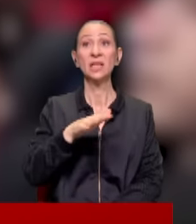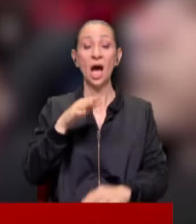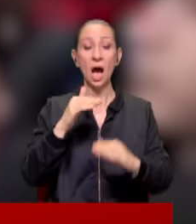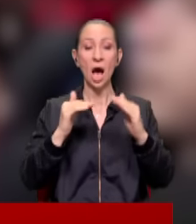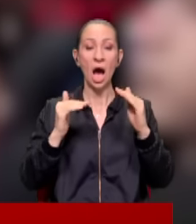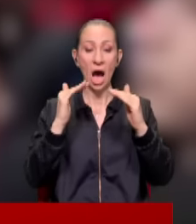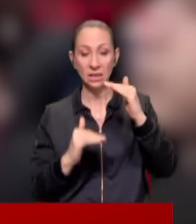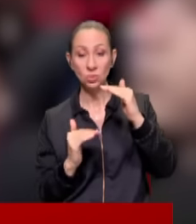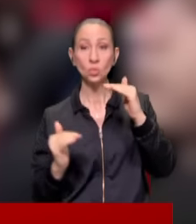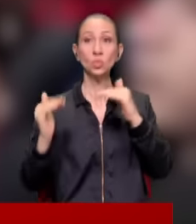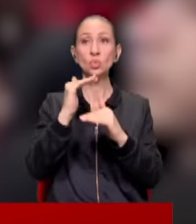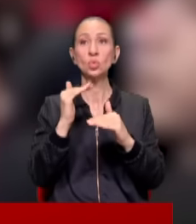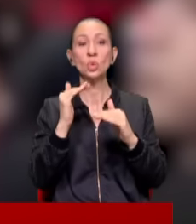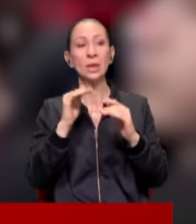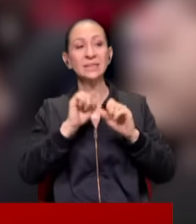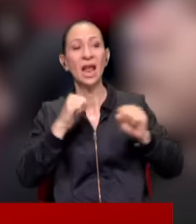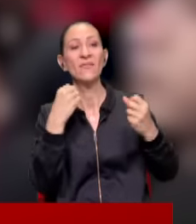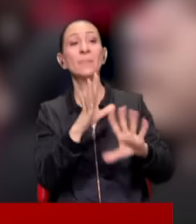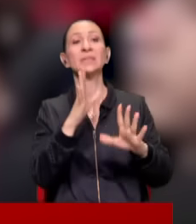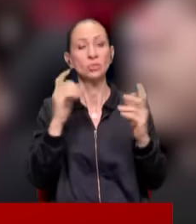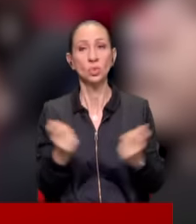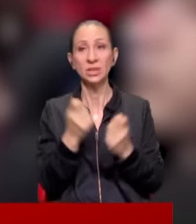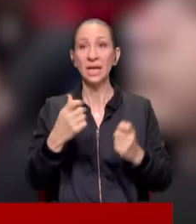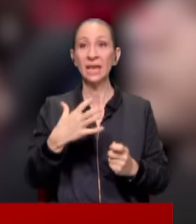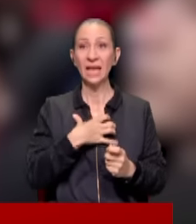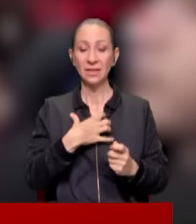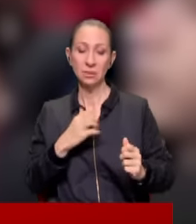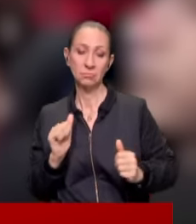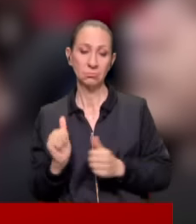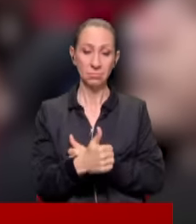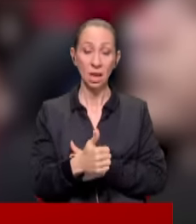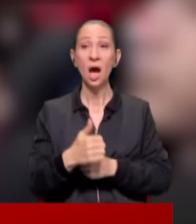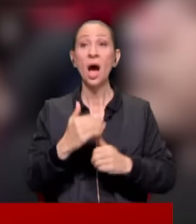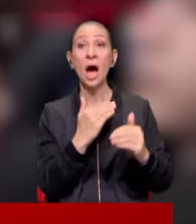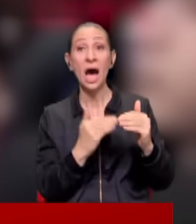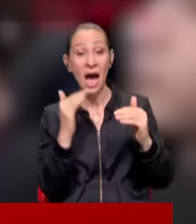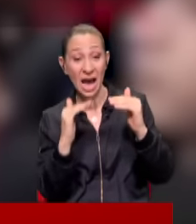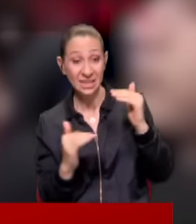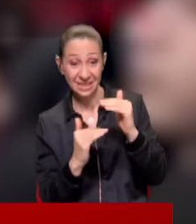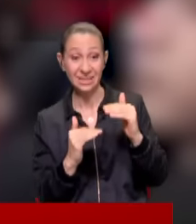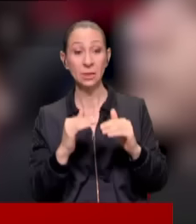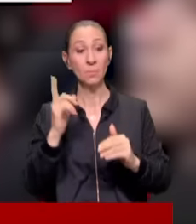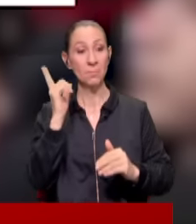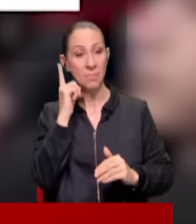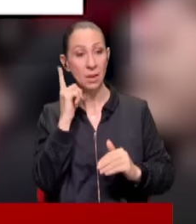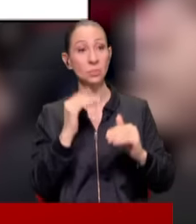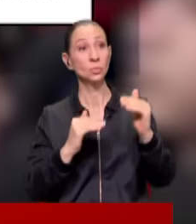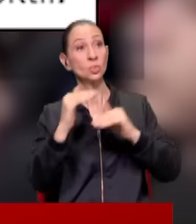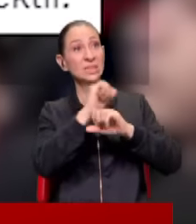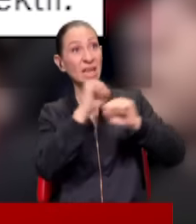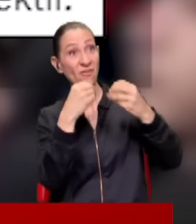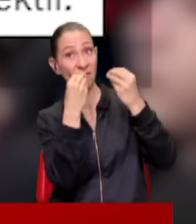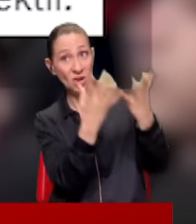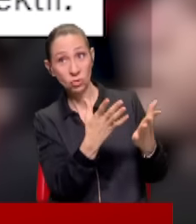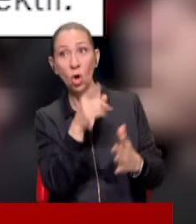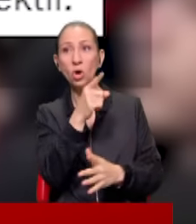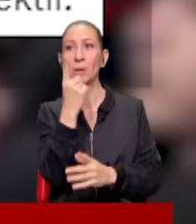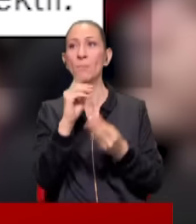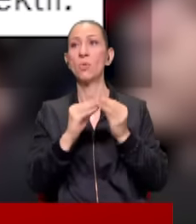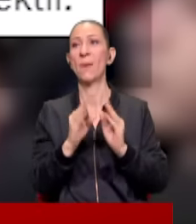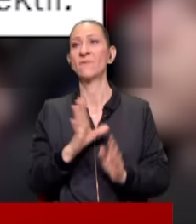üstü yıpranmasın diye gayret eder. Yeri geldiğinde kendini siper eder. Astın PR ve imajı için üst yıpratılıyorsa orada